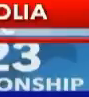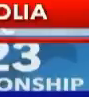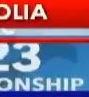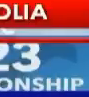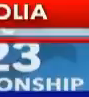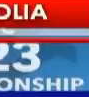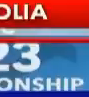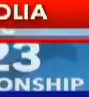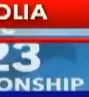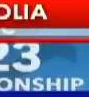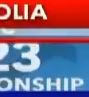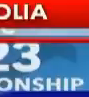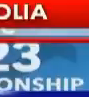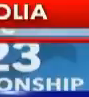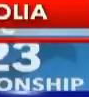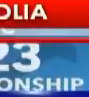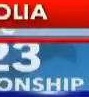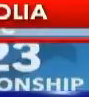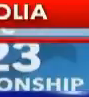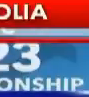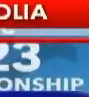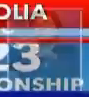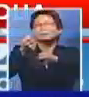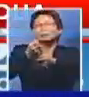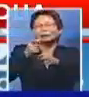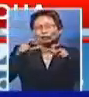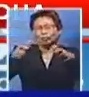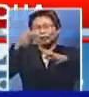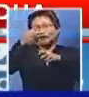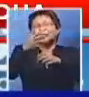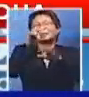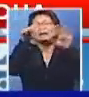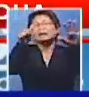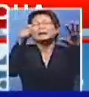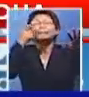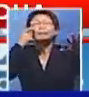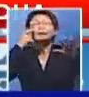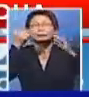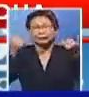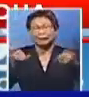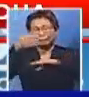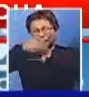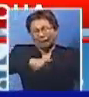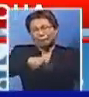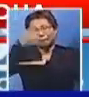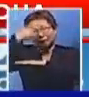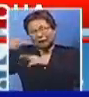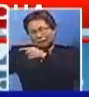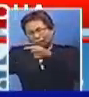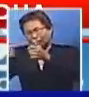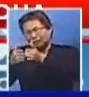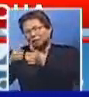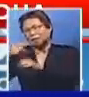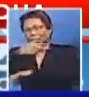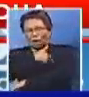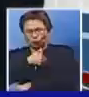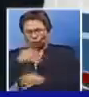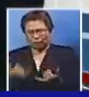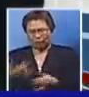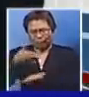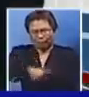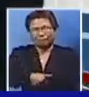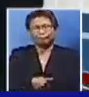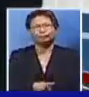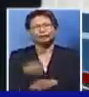negara kini mendahului kumpulan H dengan 6 mata. Malam ini, Thailand dijadual bertemu Indonesia. Baik,